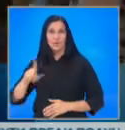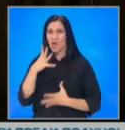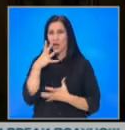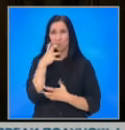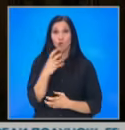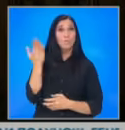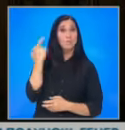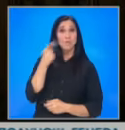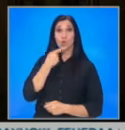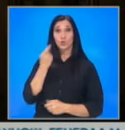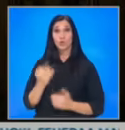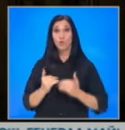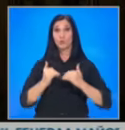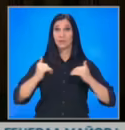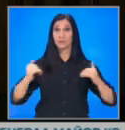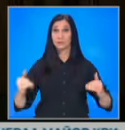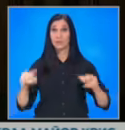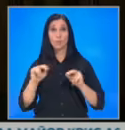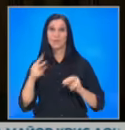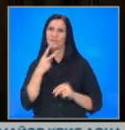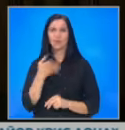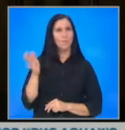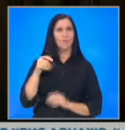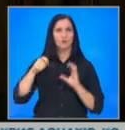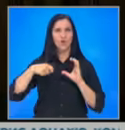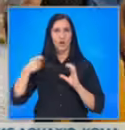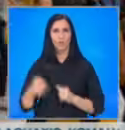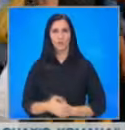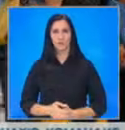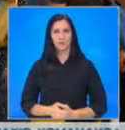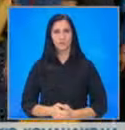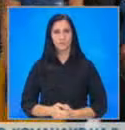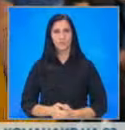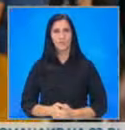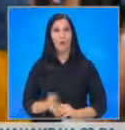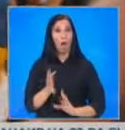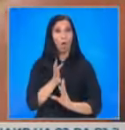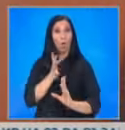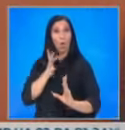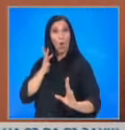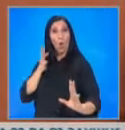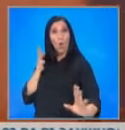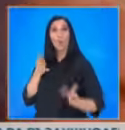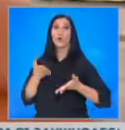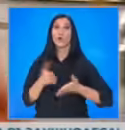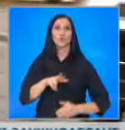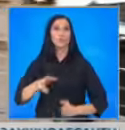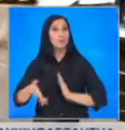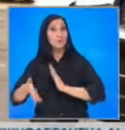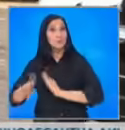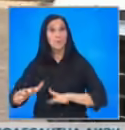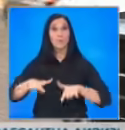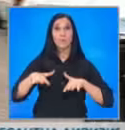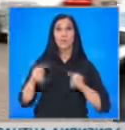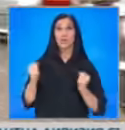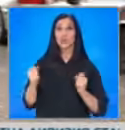от миналогодишното дистанционно обучение, но вижте повече в репортажа. Колона от родители тръгна към парламента, за да изчака среща